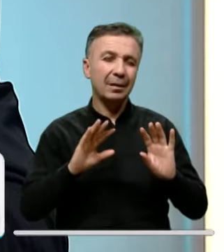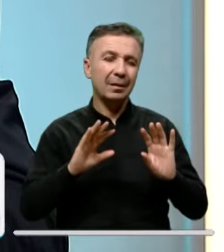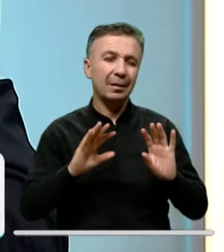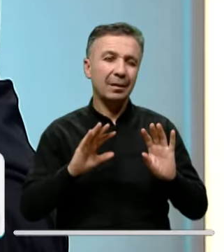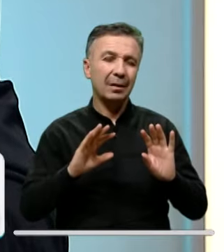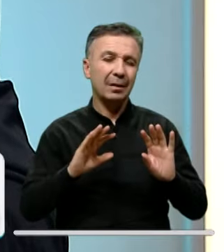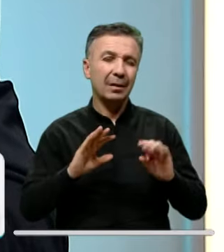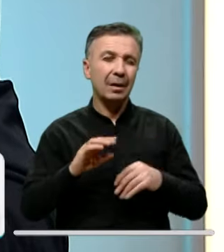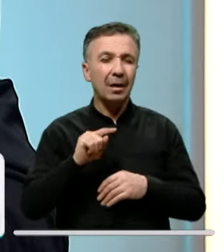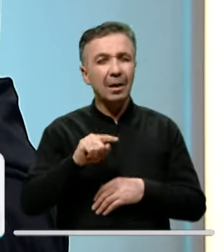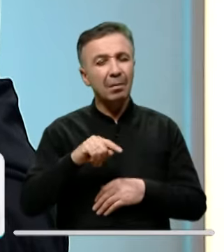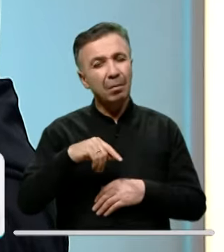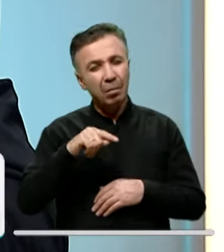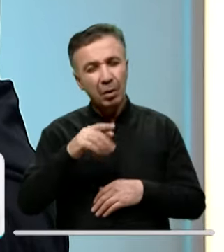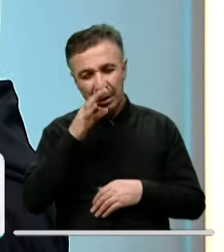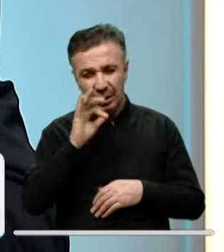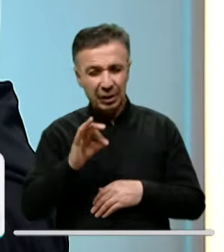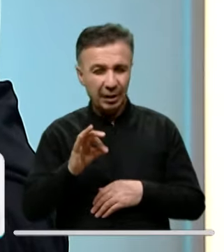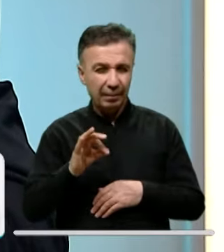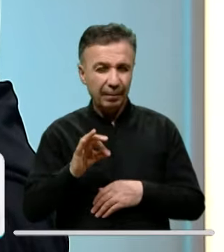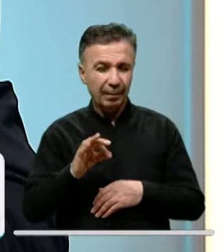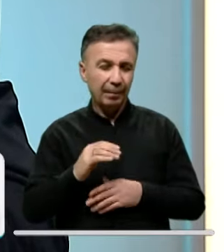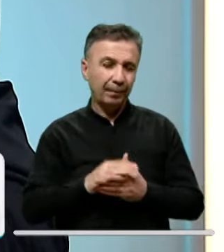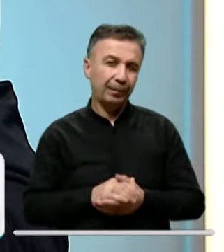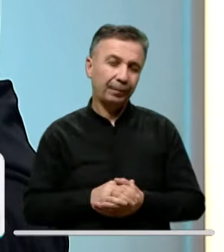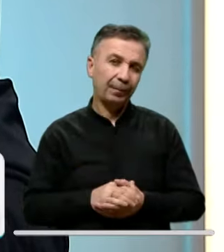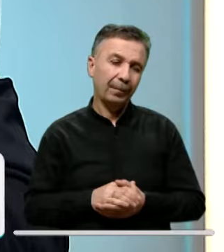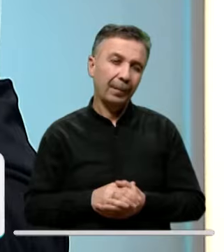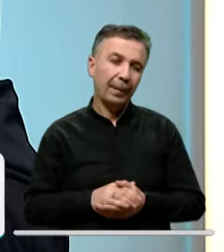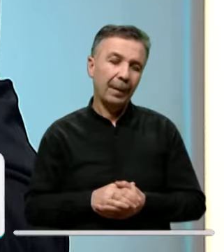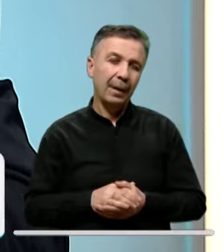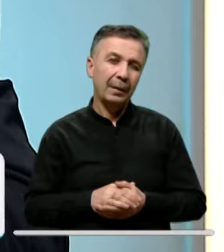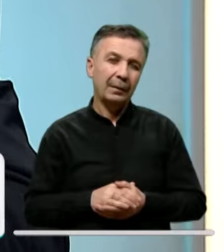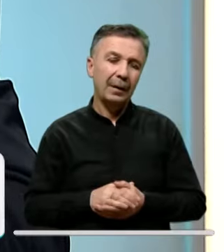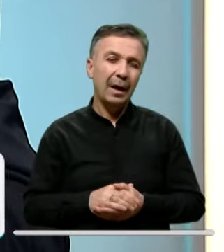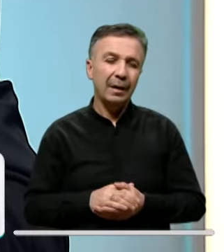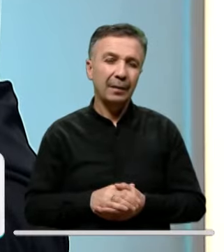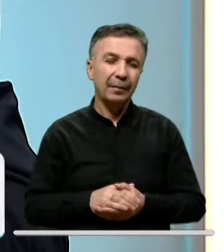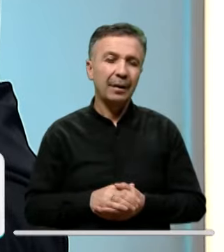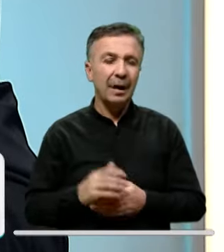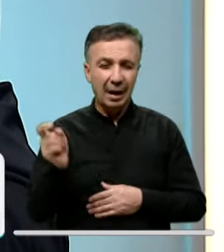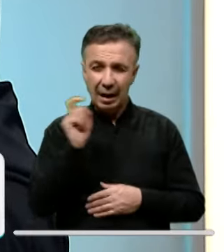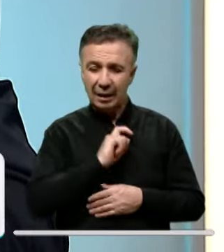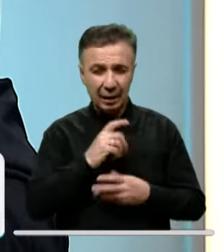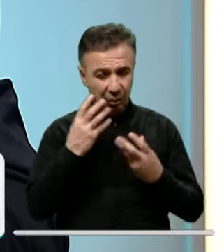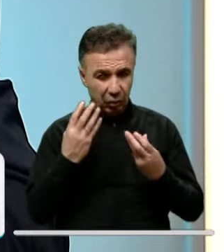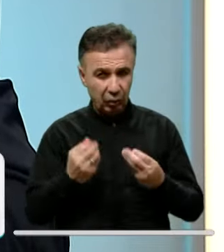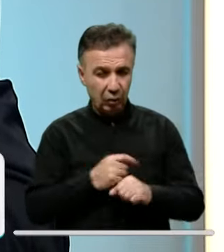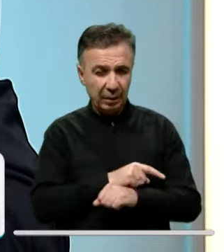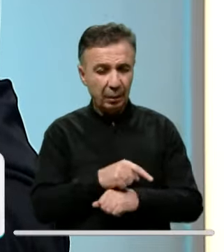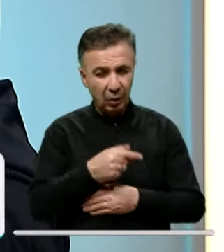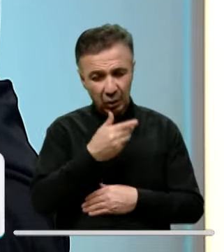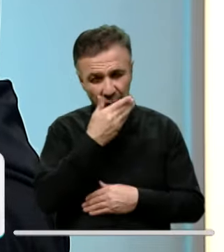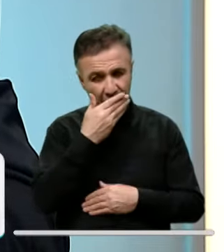sonra Efendim e iki görüşü kabul edebilir Eee ya hatanın olduğu zaman bunun